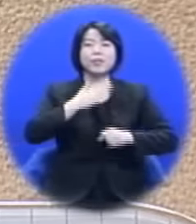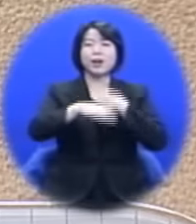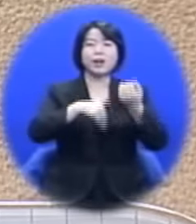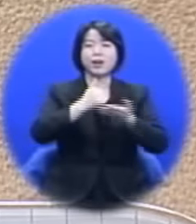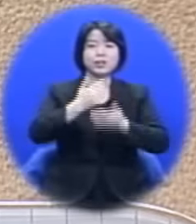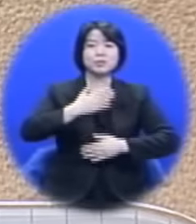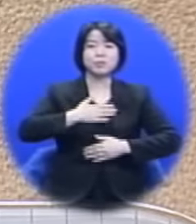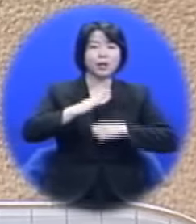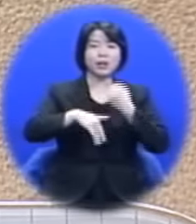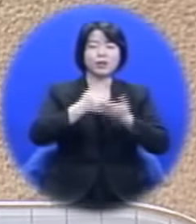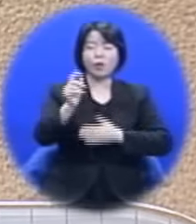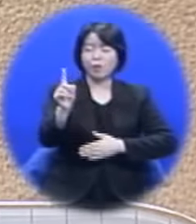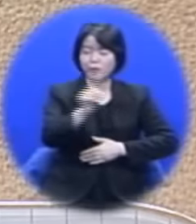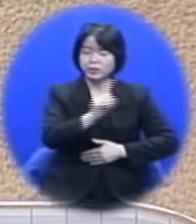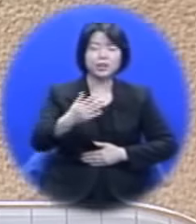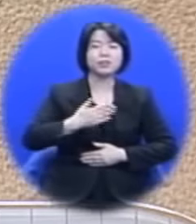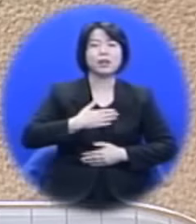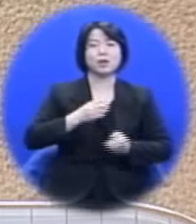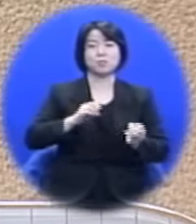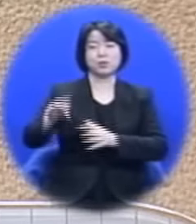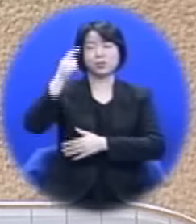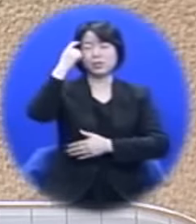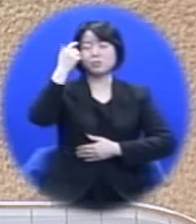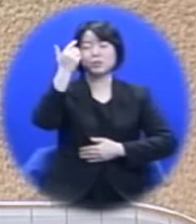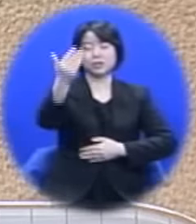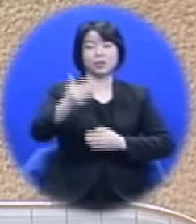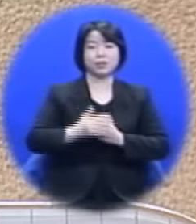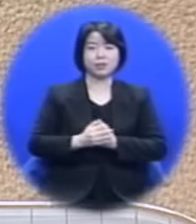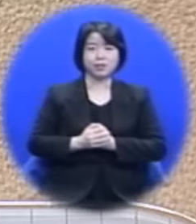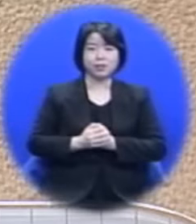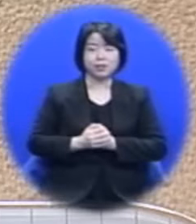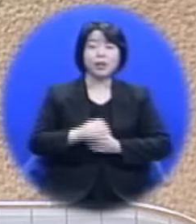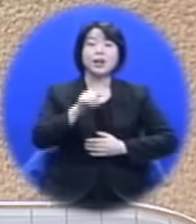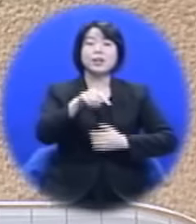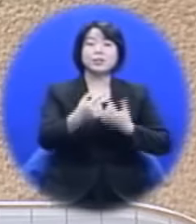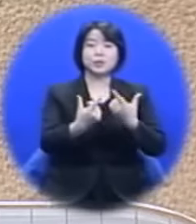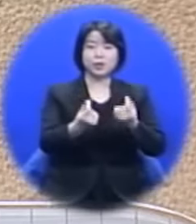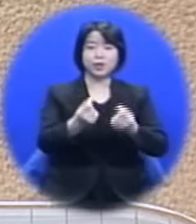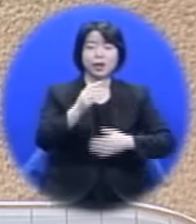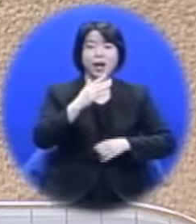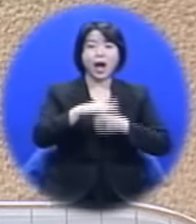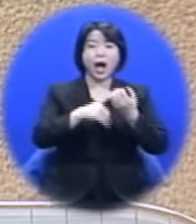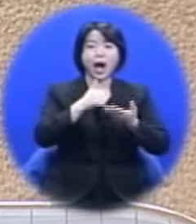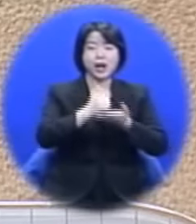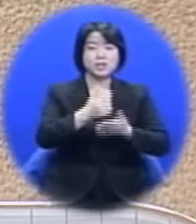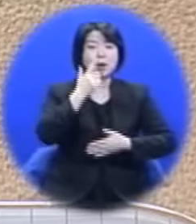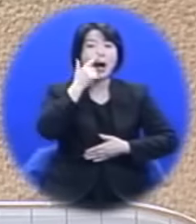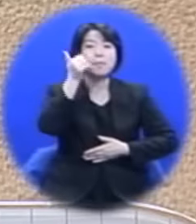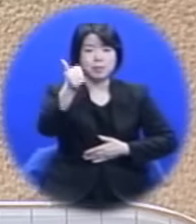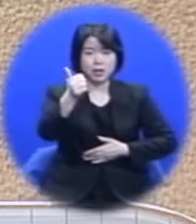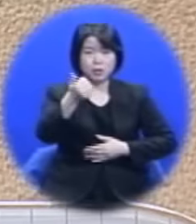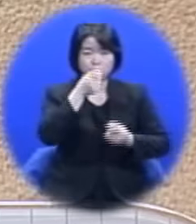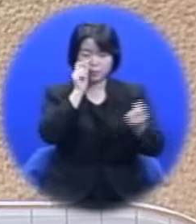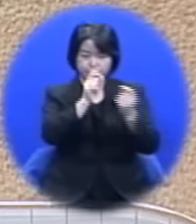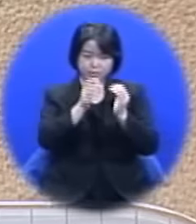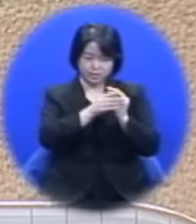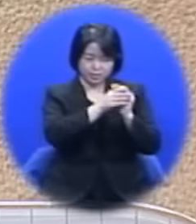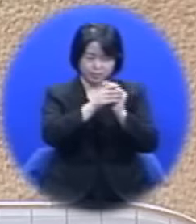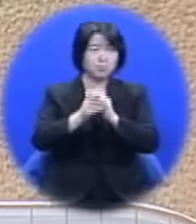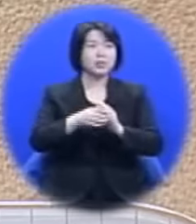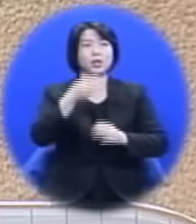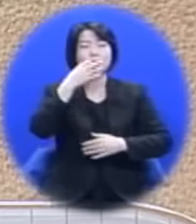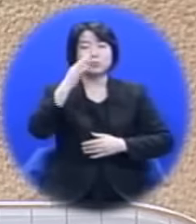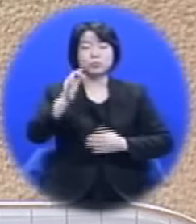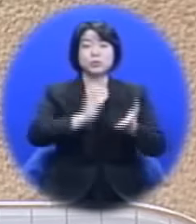부르짖으셨다 그렇게 하나님을 아버지라고 아빠라고 친밀하게 부르시던 예수님께서